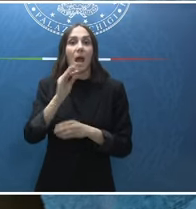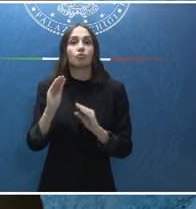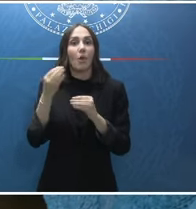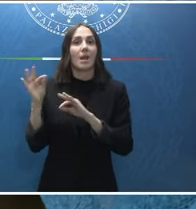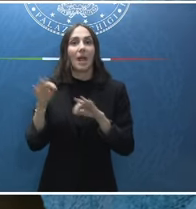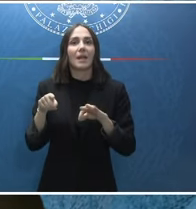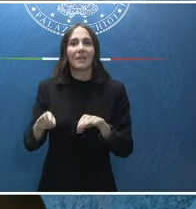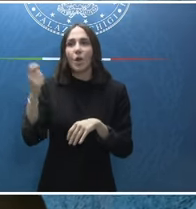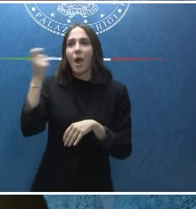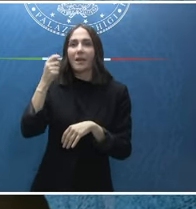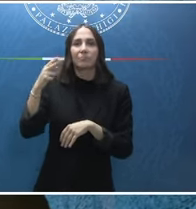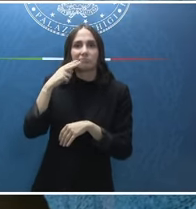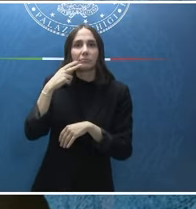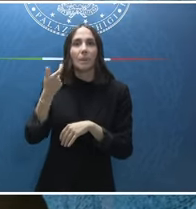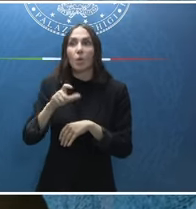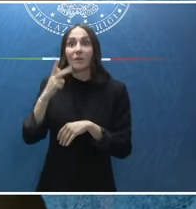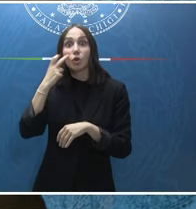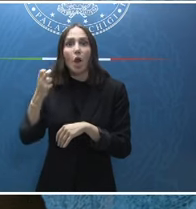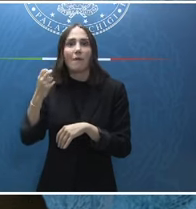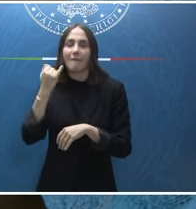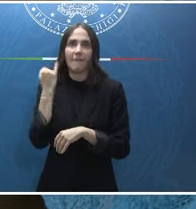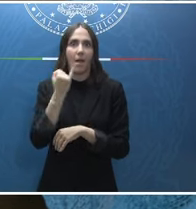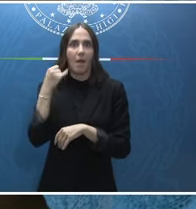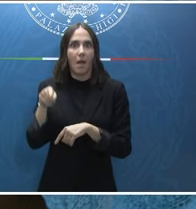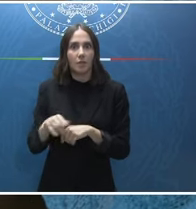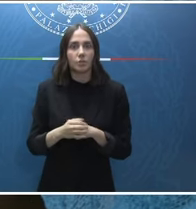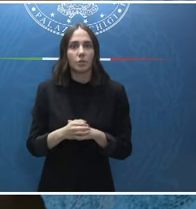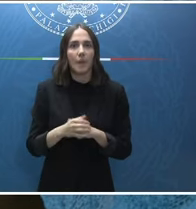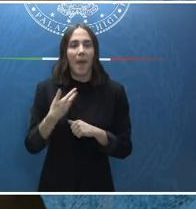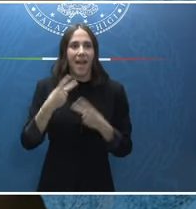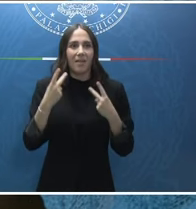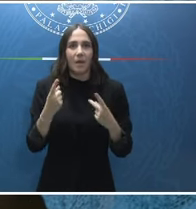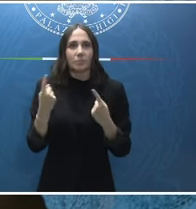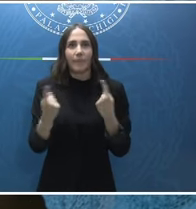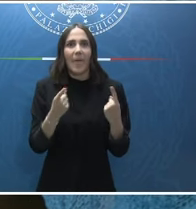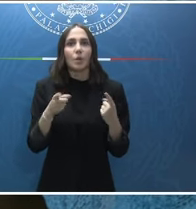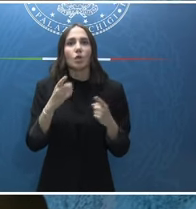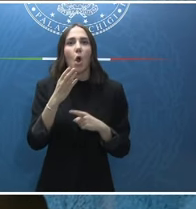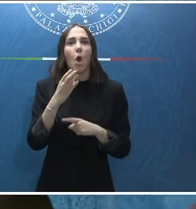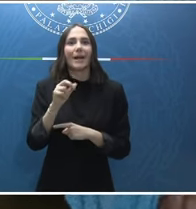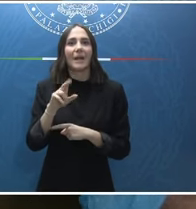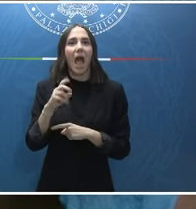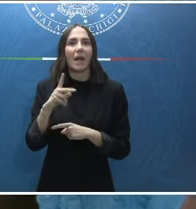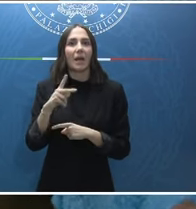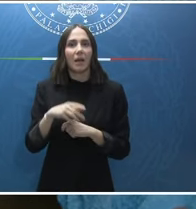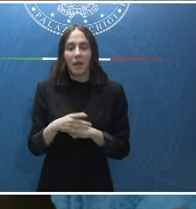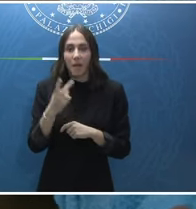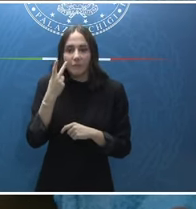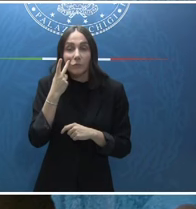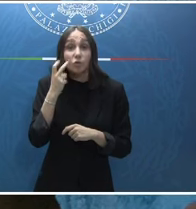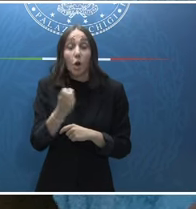facilità di reperimento. Ma ultimamente stiamo vedendo un aumento dell'uso preoccupante del crack, anch'esso facilmente